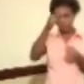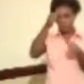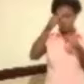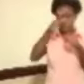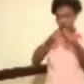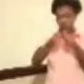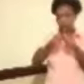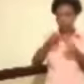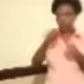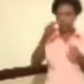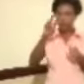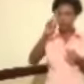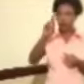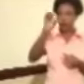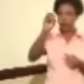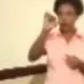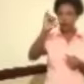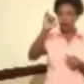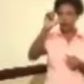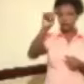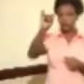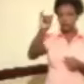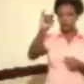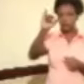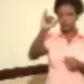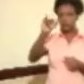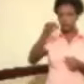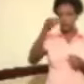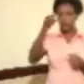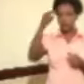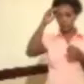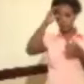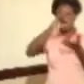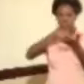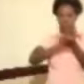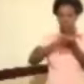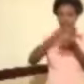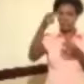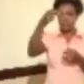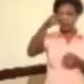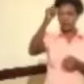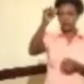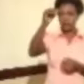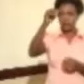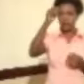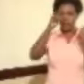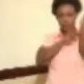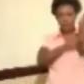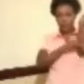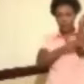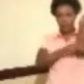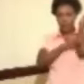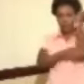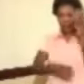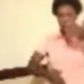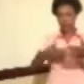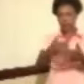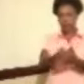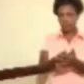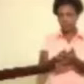l'irélé Carmel Roselyne Mirlande Hippolyte Maniga. Li originaire de Miragouane, profession c'est